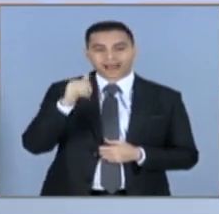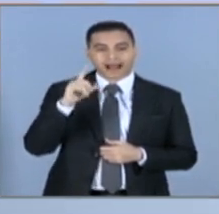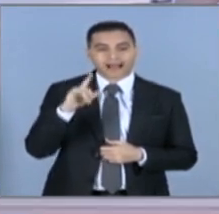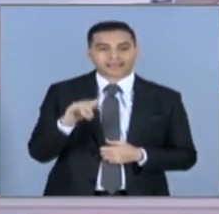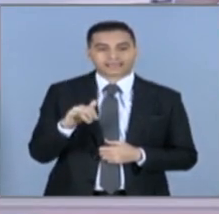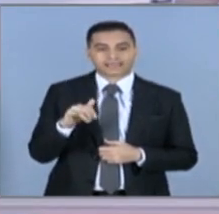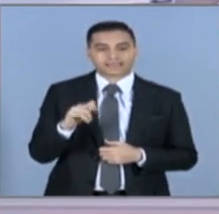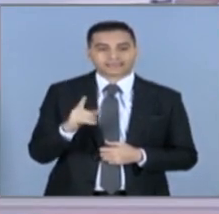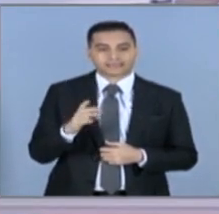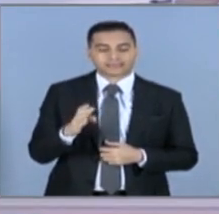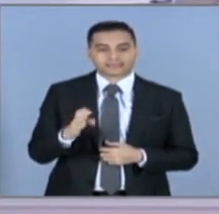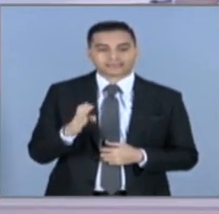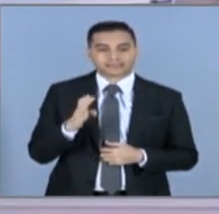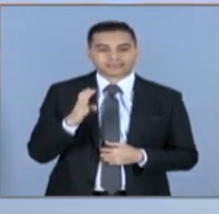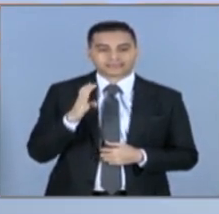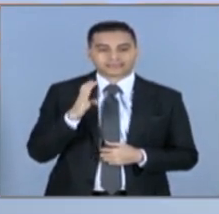مالي